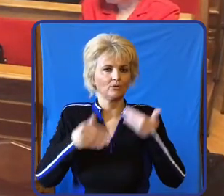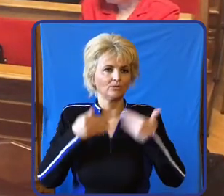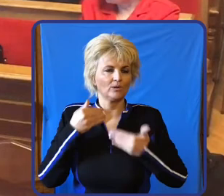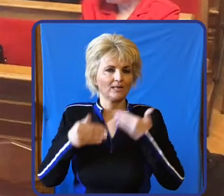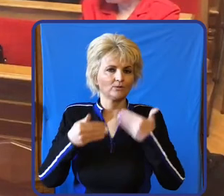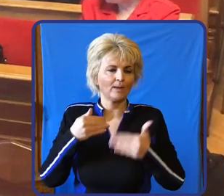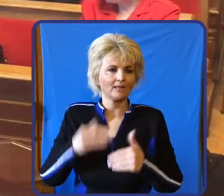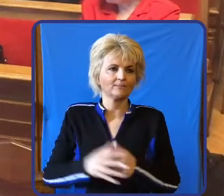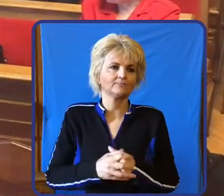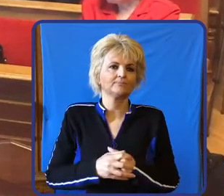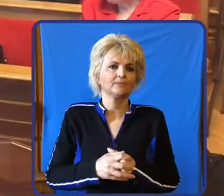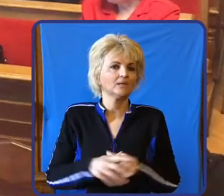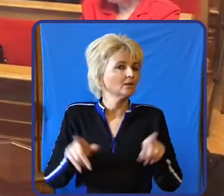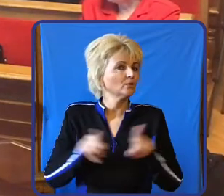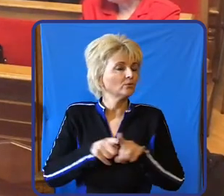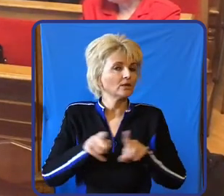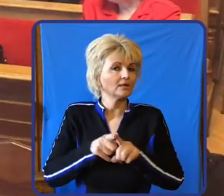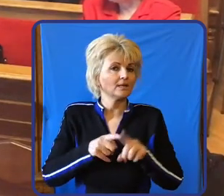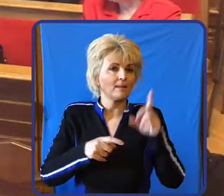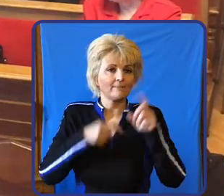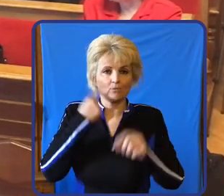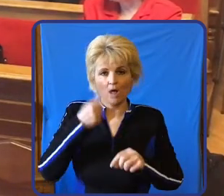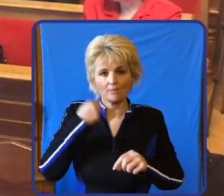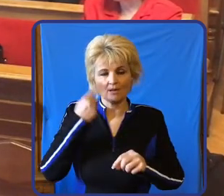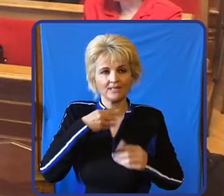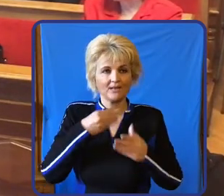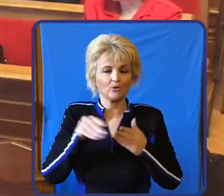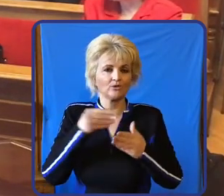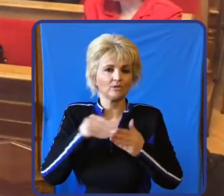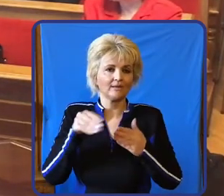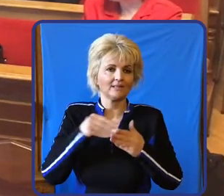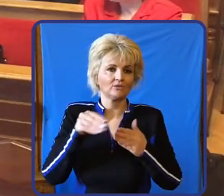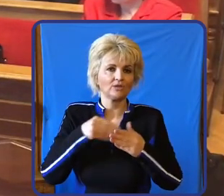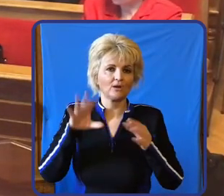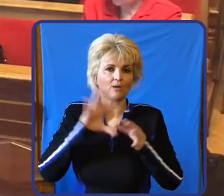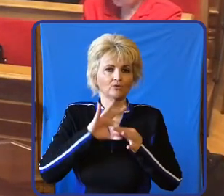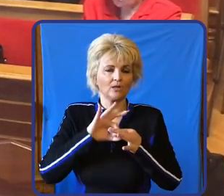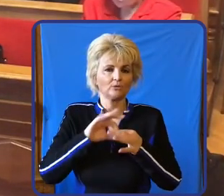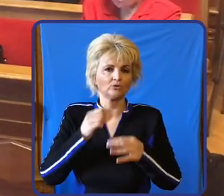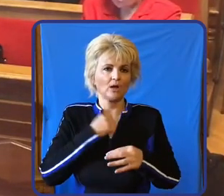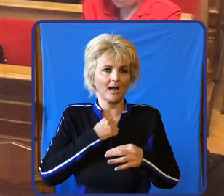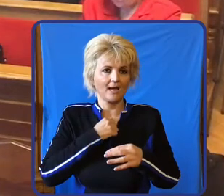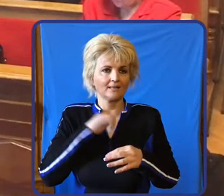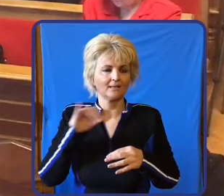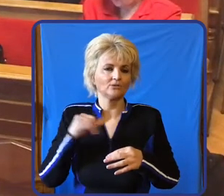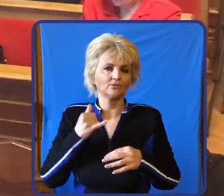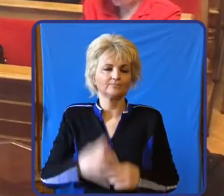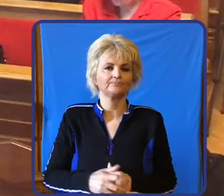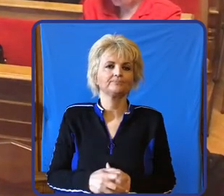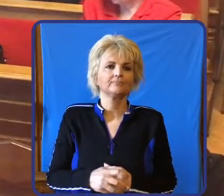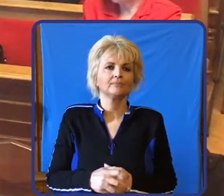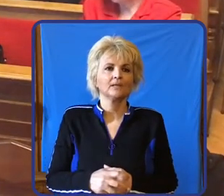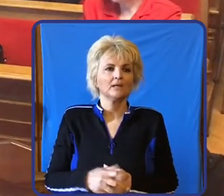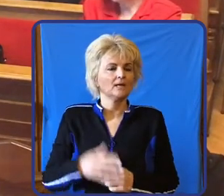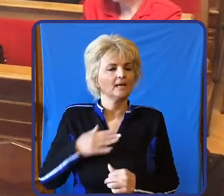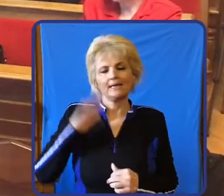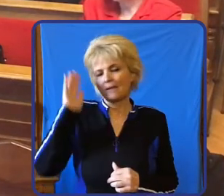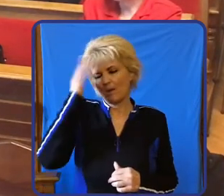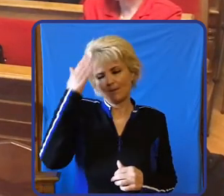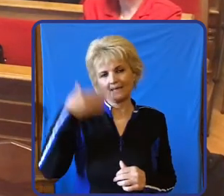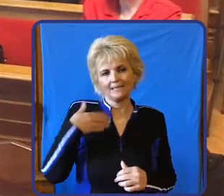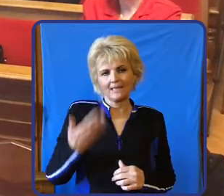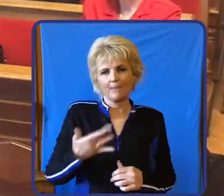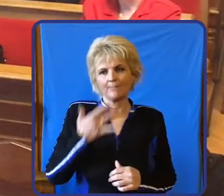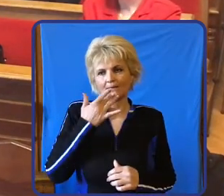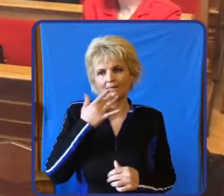közgyűlésbe, ugyanígy megfogalmazták a költségvetéssel kapcsolatos aggályokat, és én nem nagyon emlékszem rá,